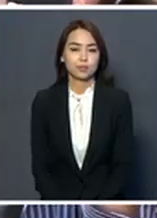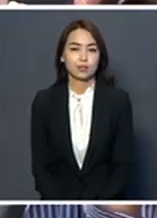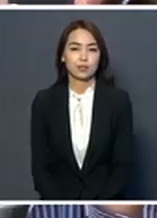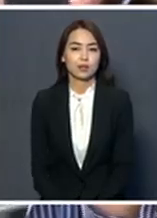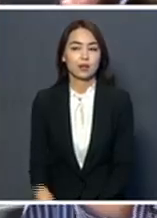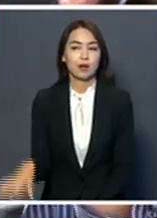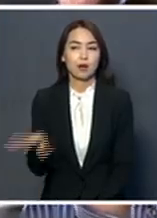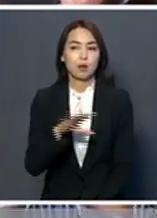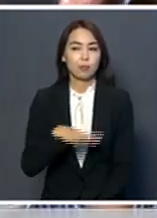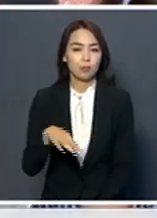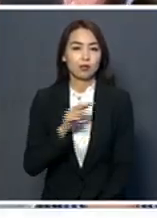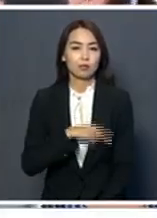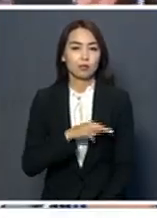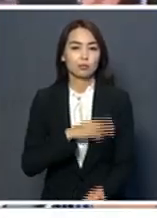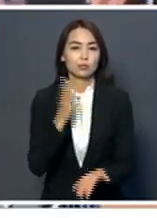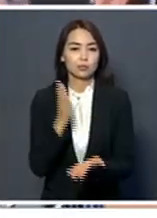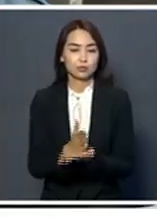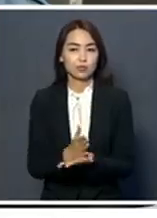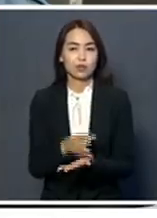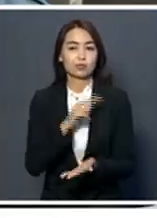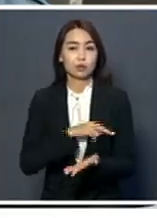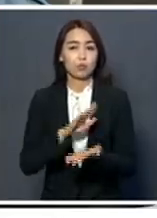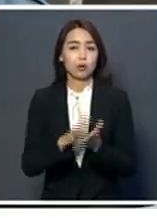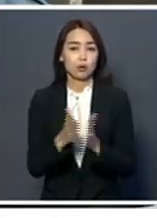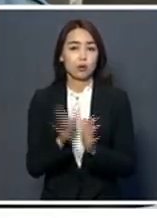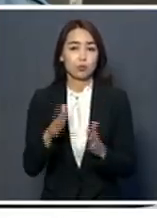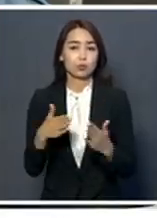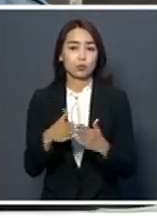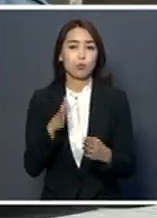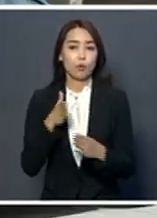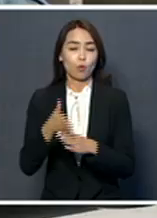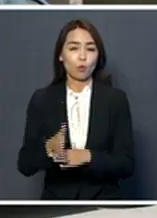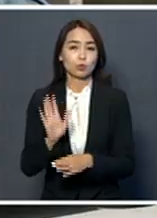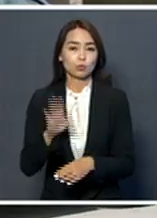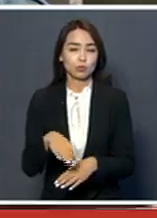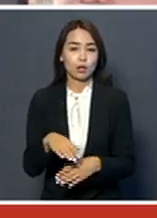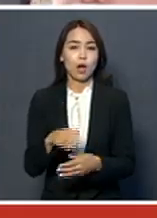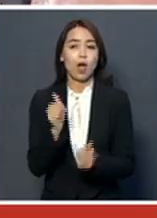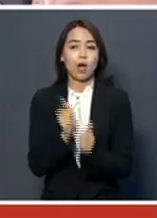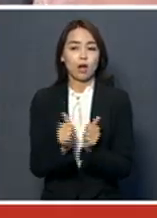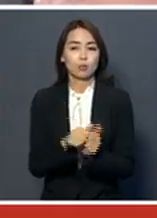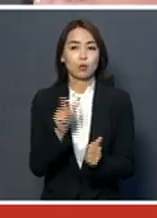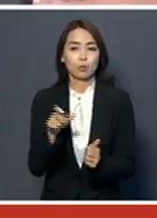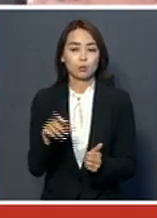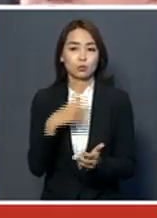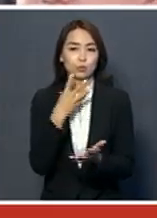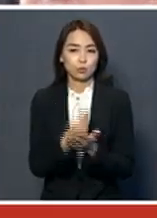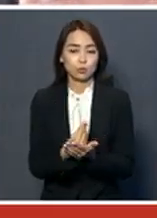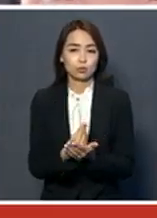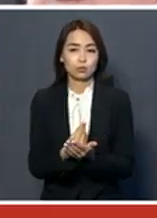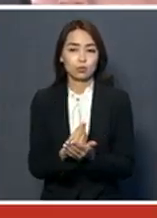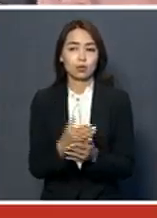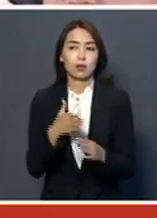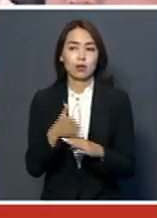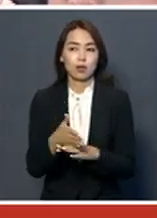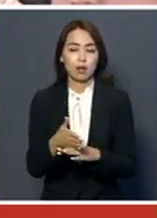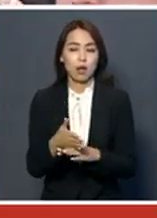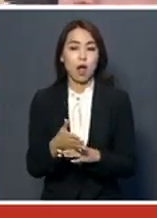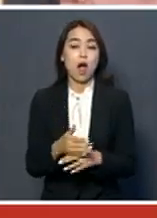натурмандар үйлеріне барсын, жағдайларын көрсін. Әр көшеде 171 көше бар екен. 171 көшеде біз